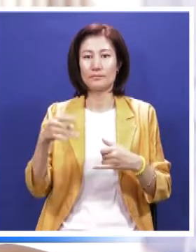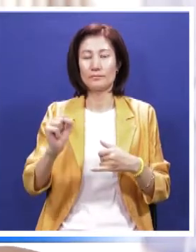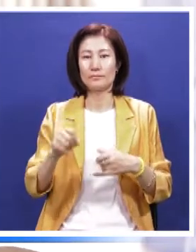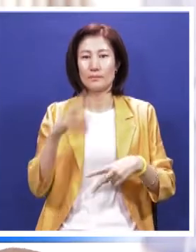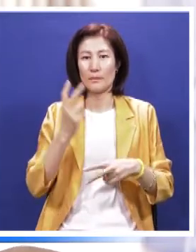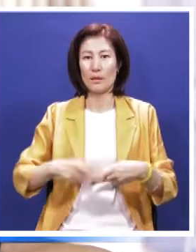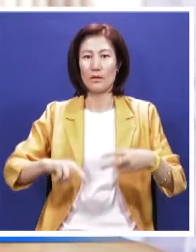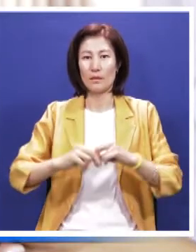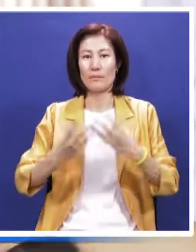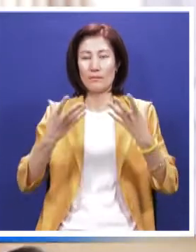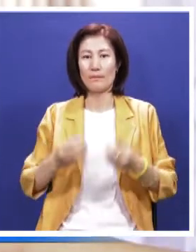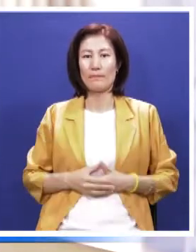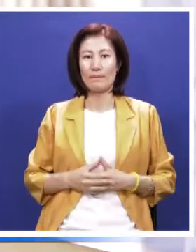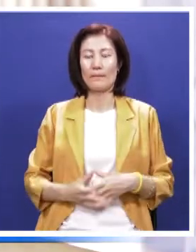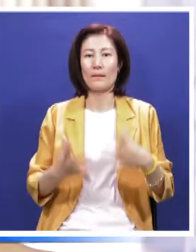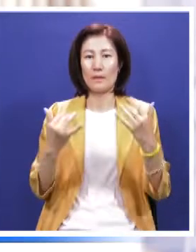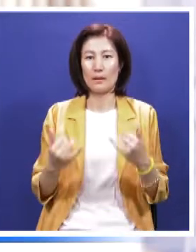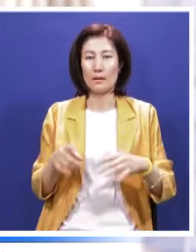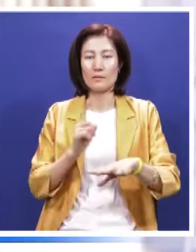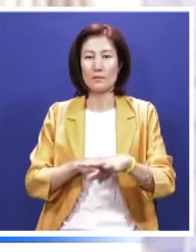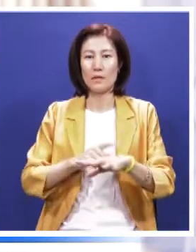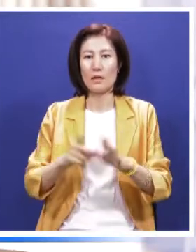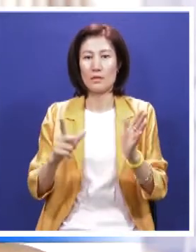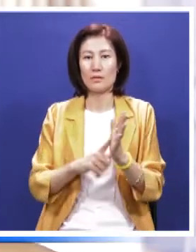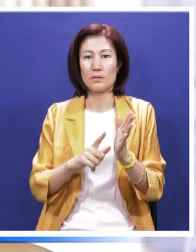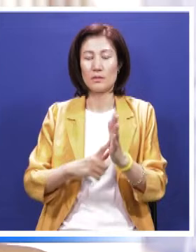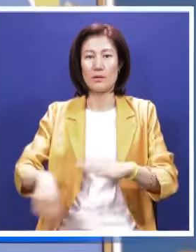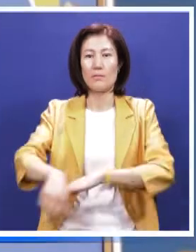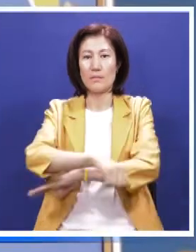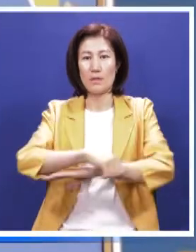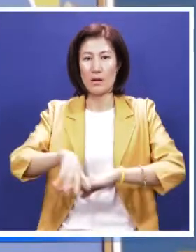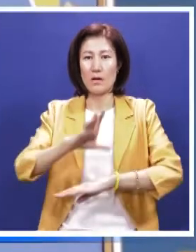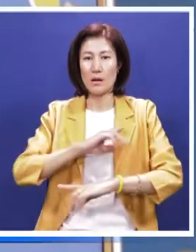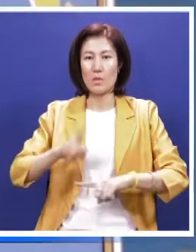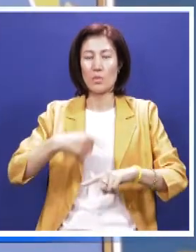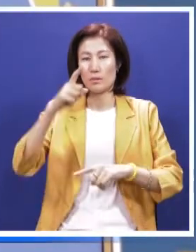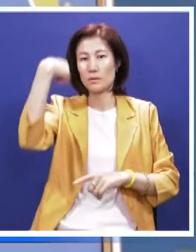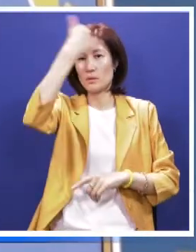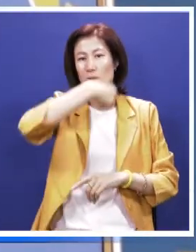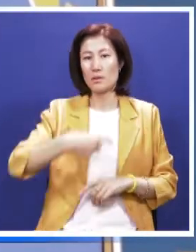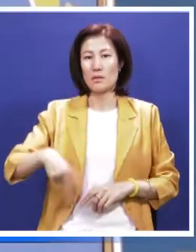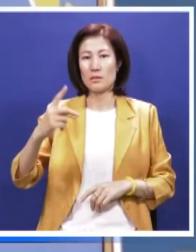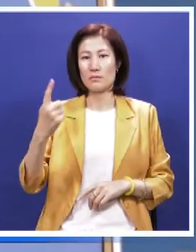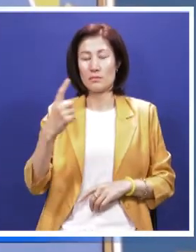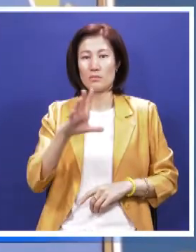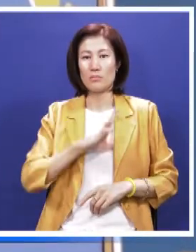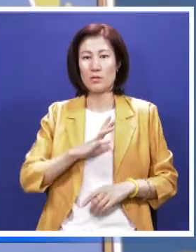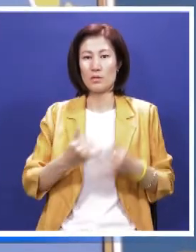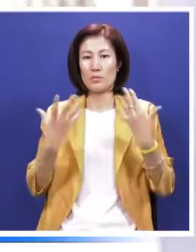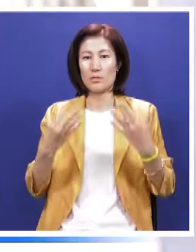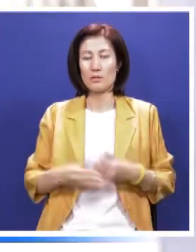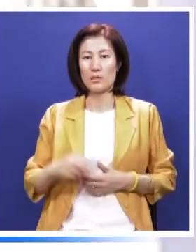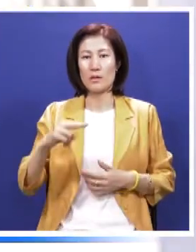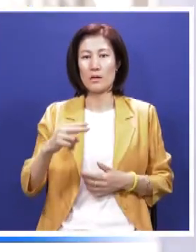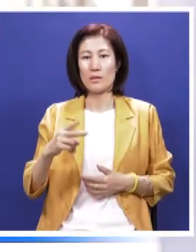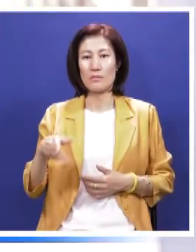мәселеміз қазіргі сәтте мына 7 басымды айқындап берді. Осы жылдың 21-нің басында сайлау өткен болатын. Осы жерде партиялар